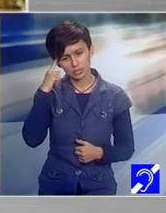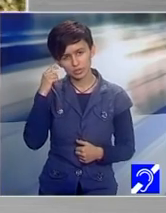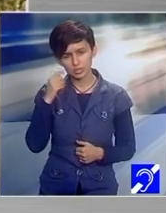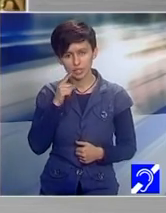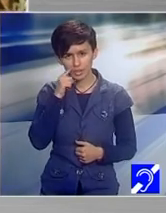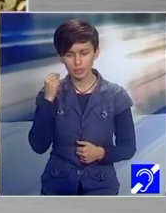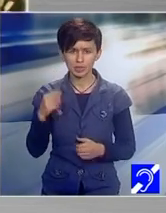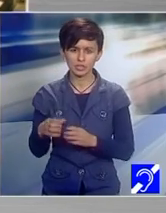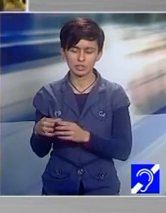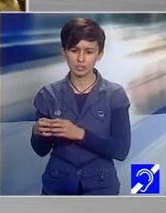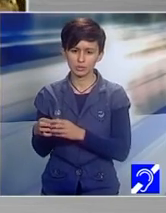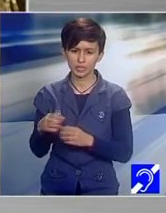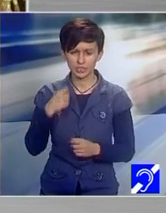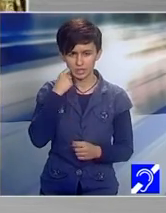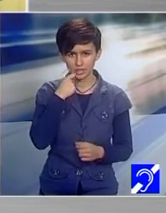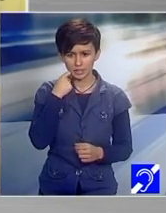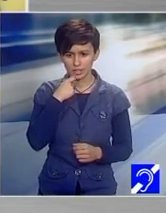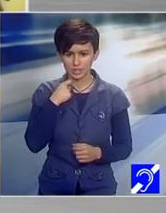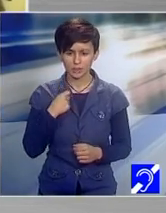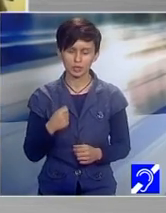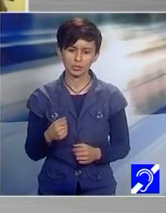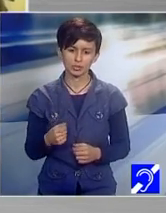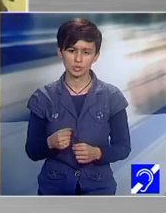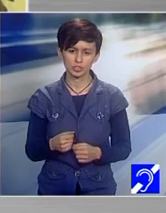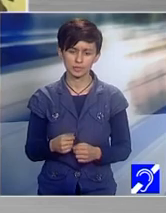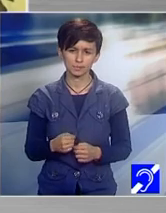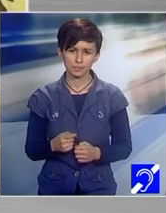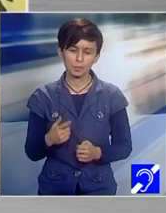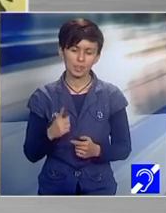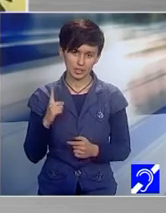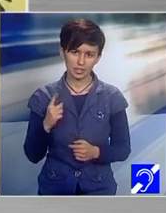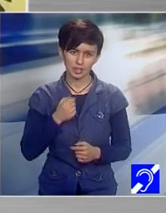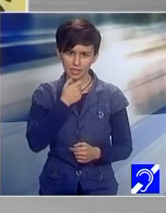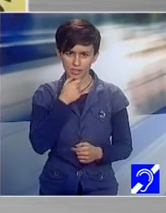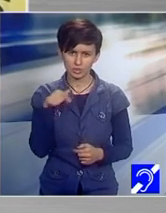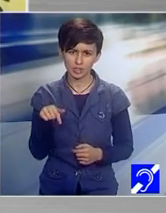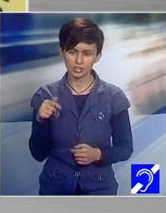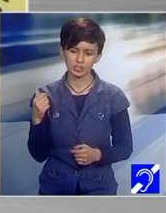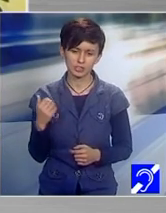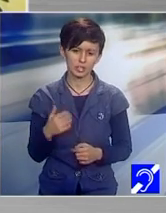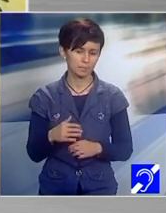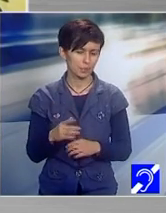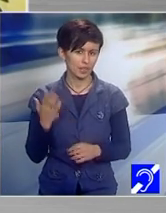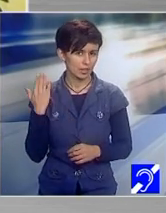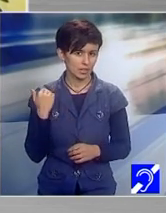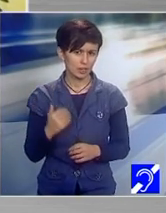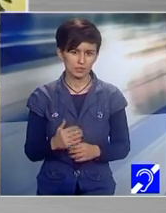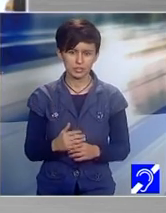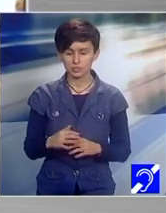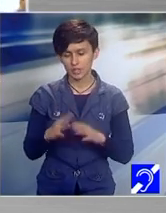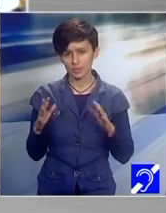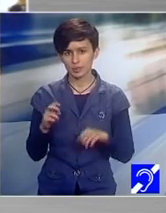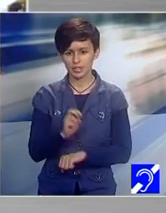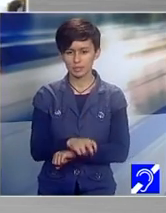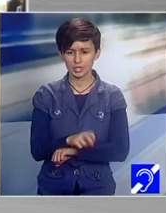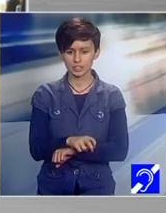din comunitatea clujană și nu numai, bineînțeles, pentru că am avut oaspeți. Anul acesta a fost cea mai mare